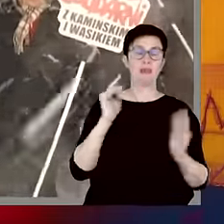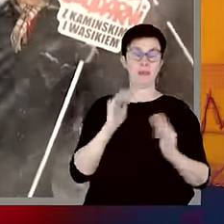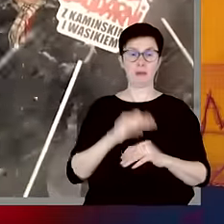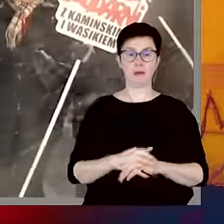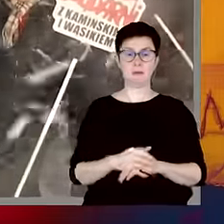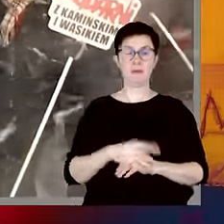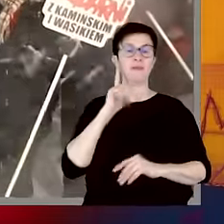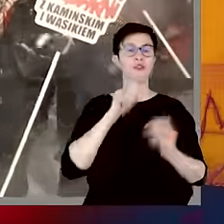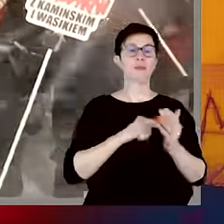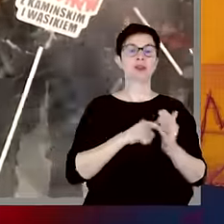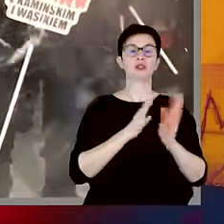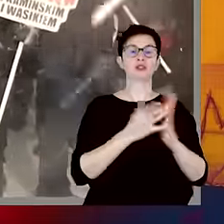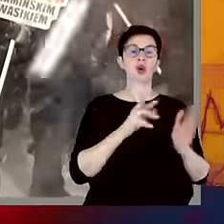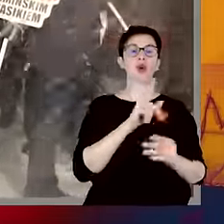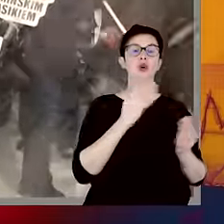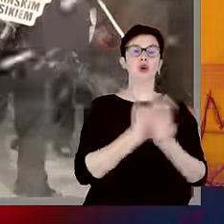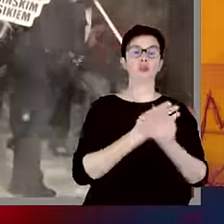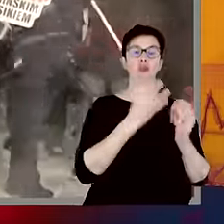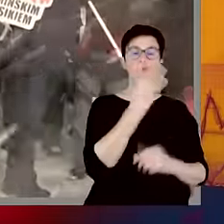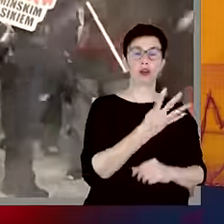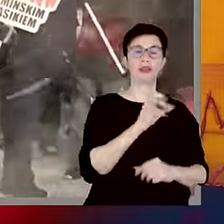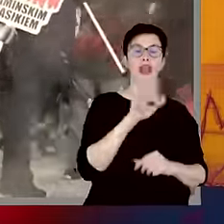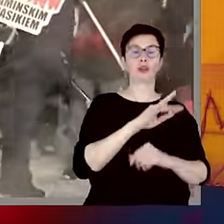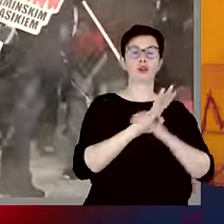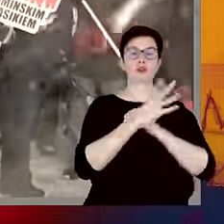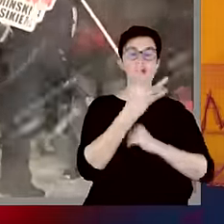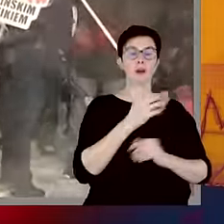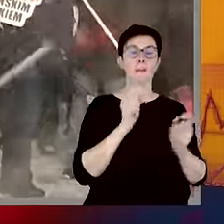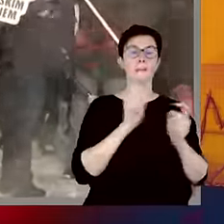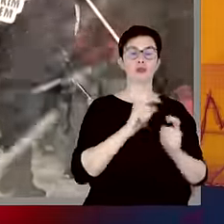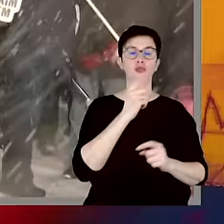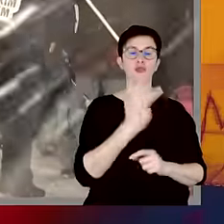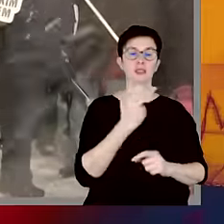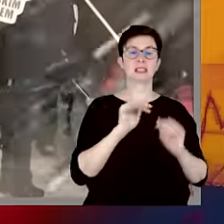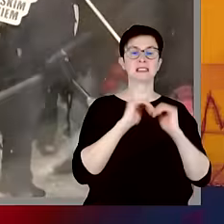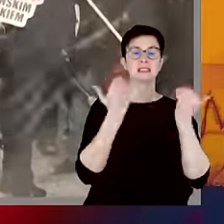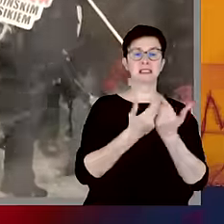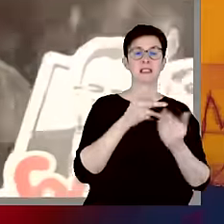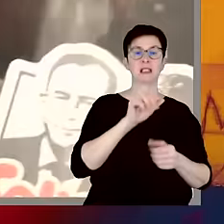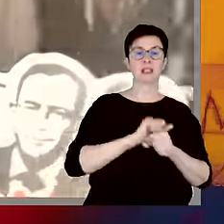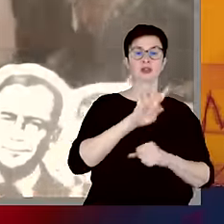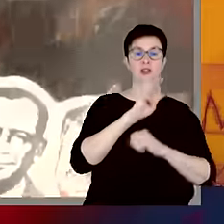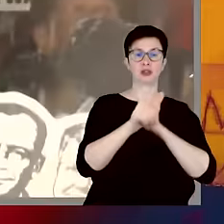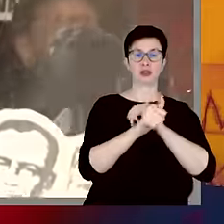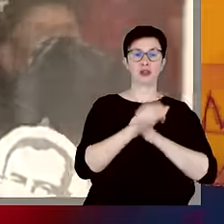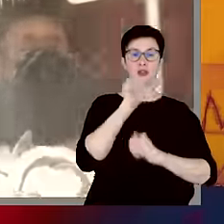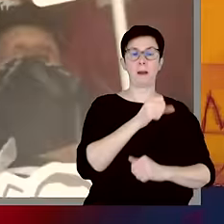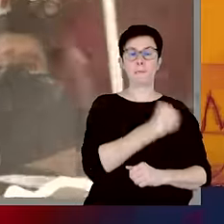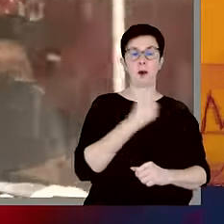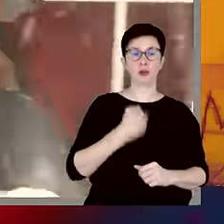4 Konstytucji, artykuł 93, punkt 1. Sejm składa się z 460 posłów. I to nie